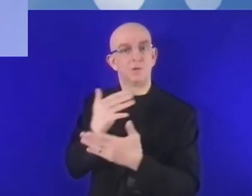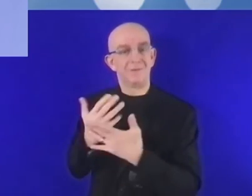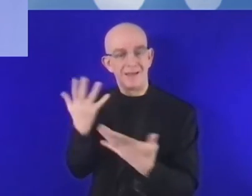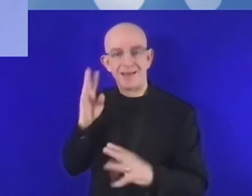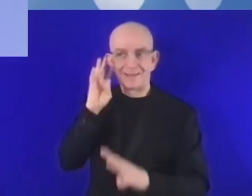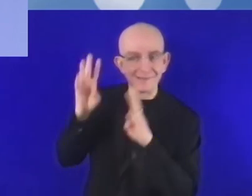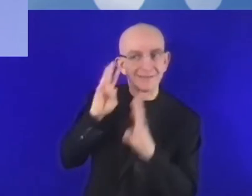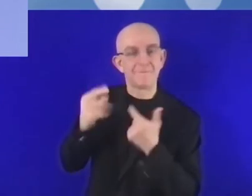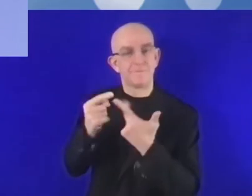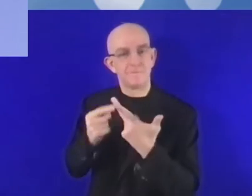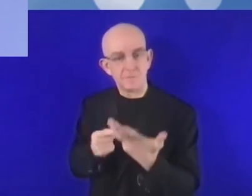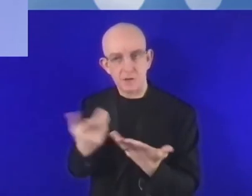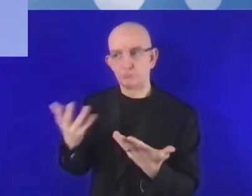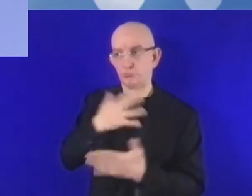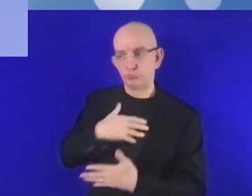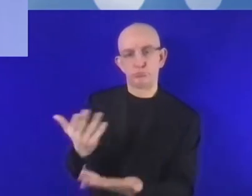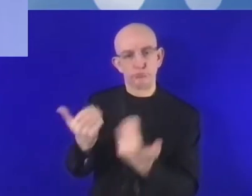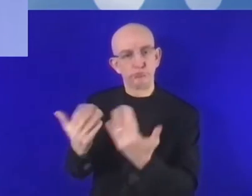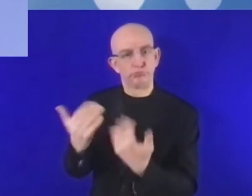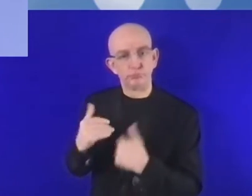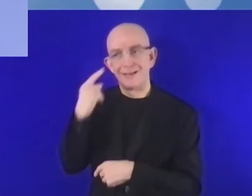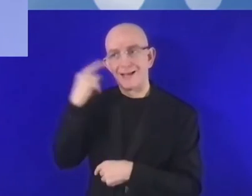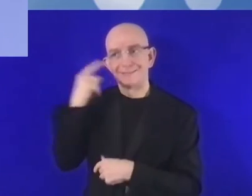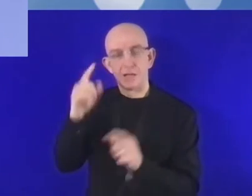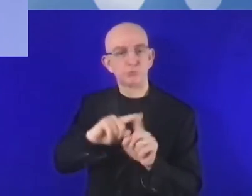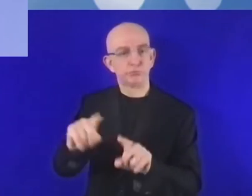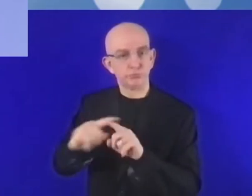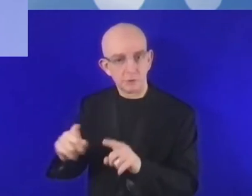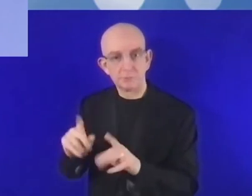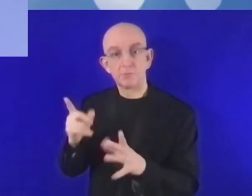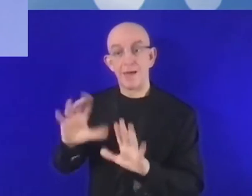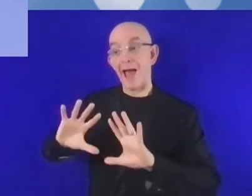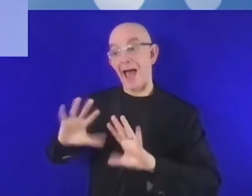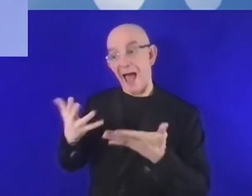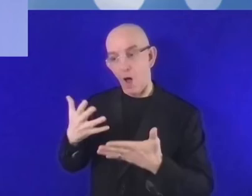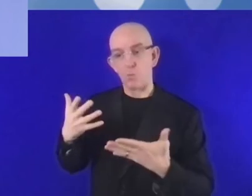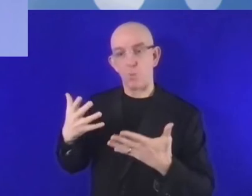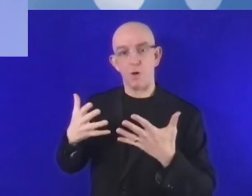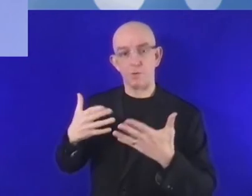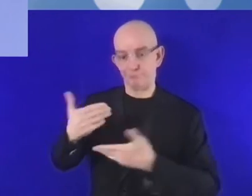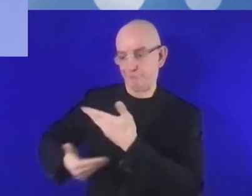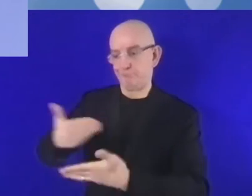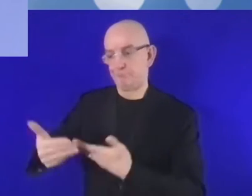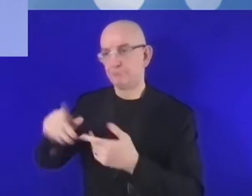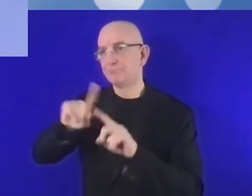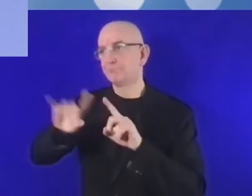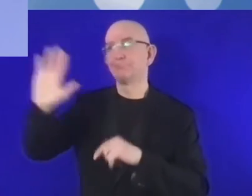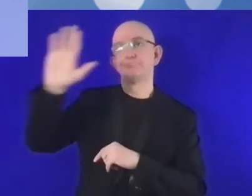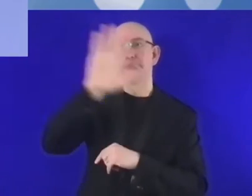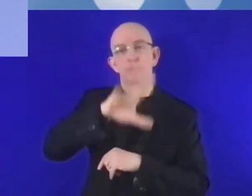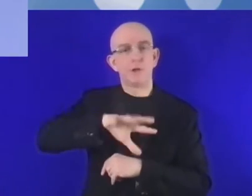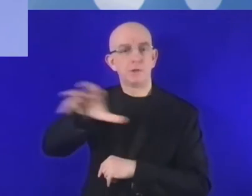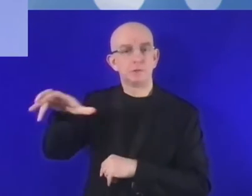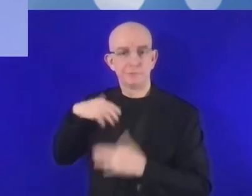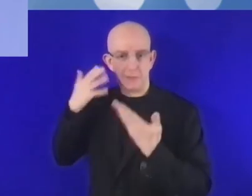разными доступными возможностями, чтобы творческие предприниматели могли выбирать то, что их больше